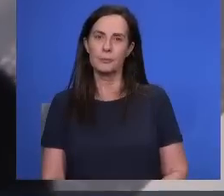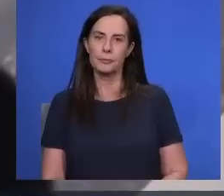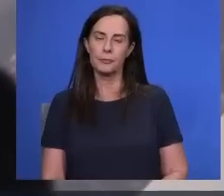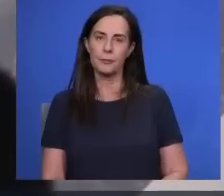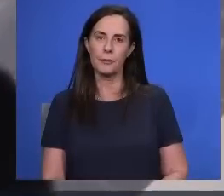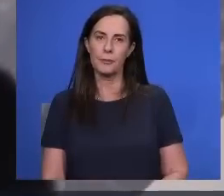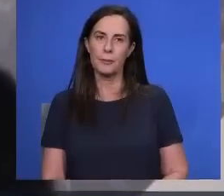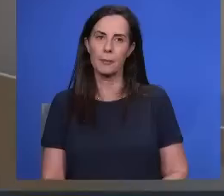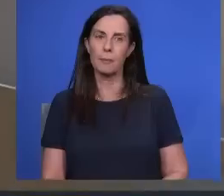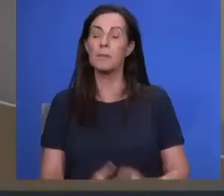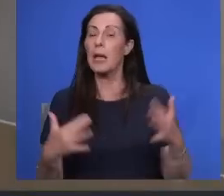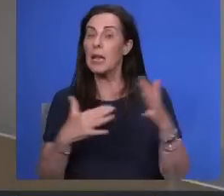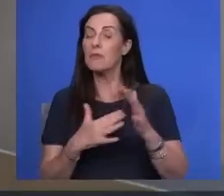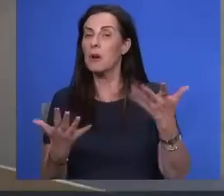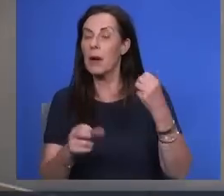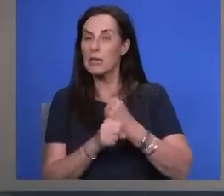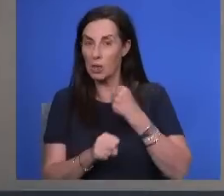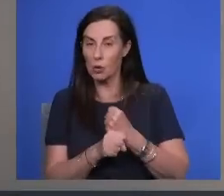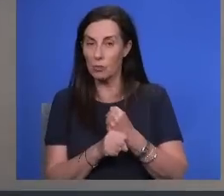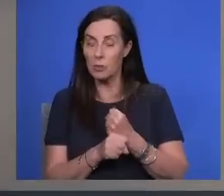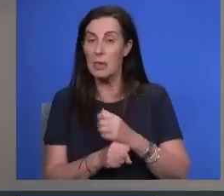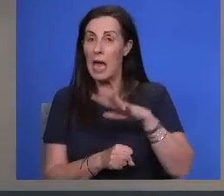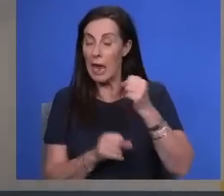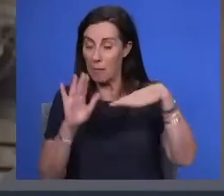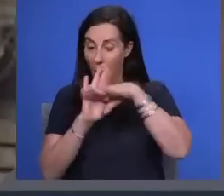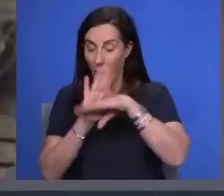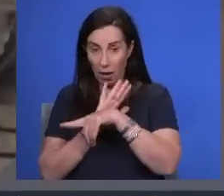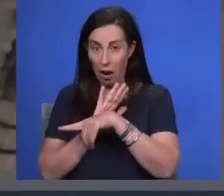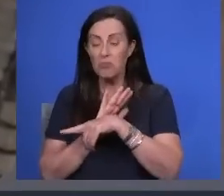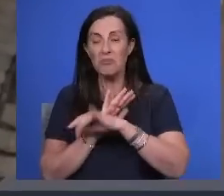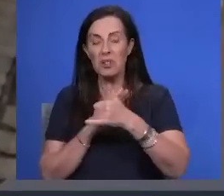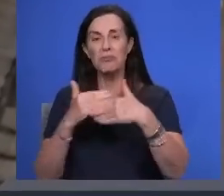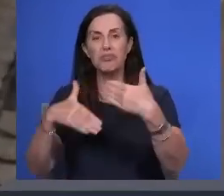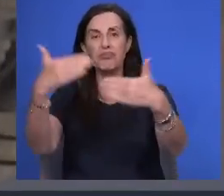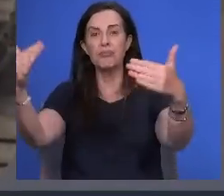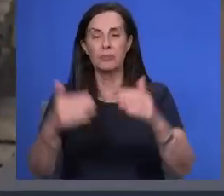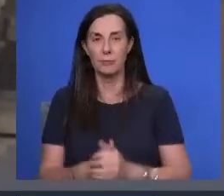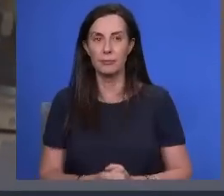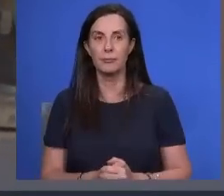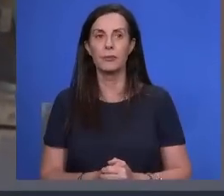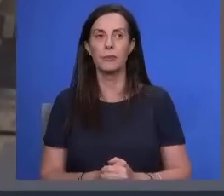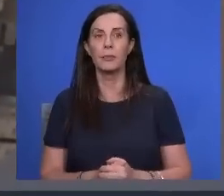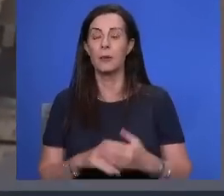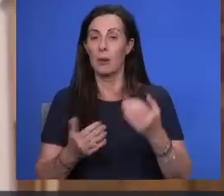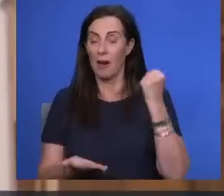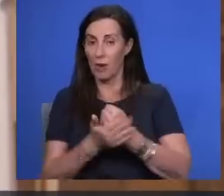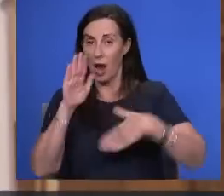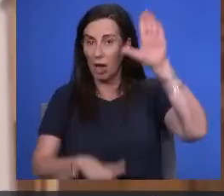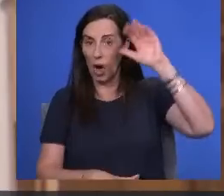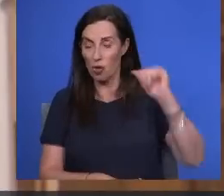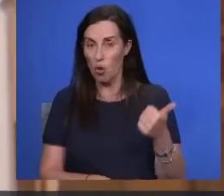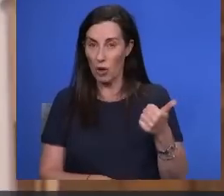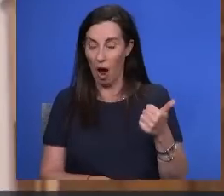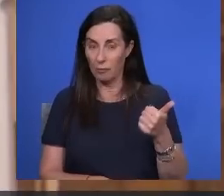אתמול כדי לבחון את המשך צעדיהם, במידה והחקיקה המשפטית תתקדם כמתוכנן. עברה הקריאה הראשונה